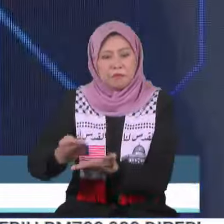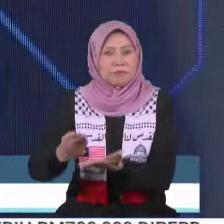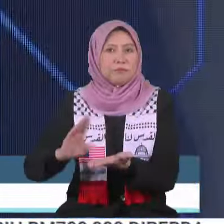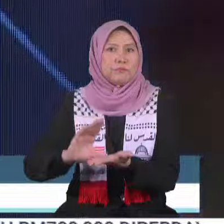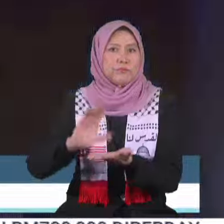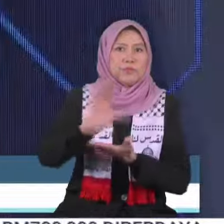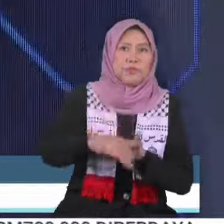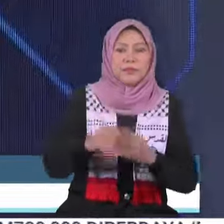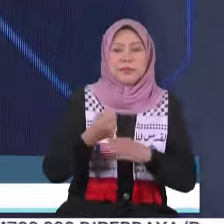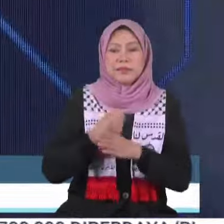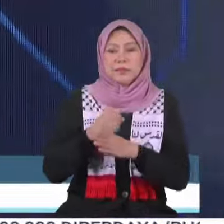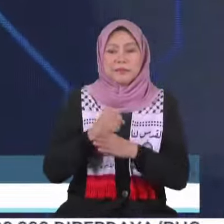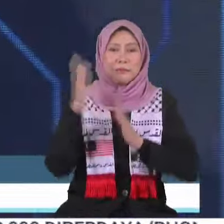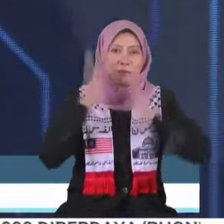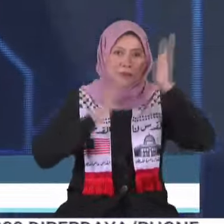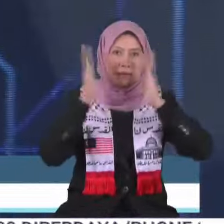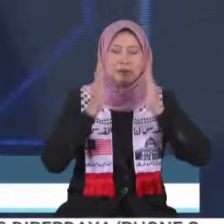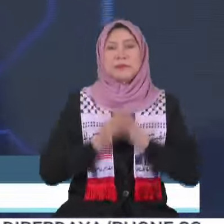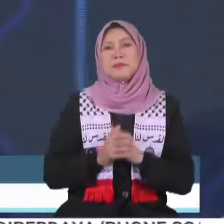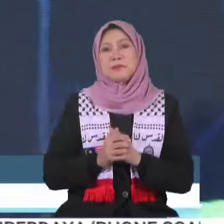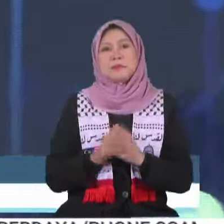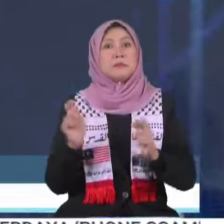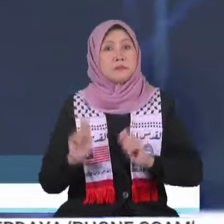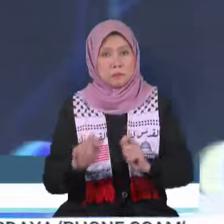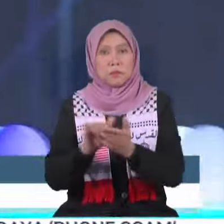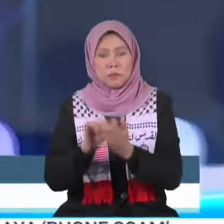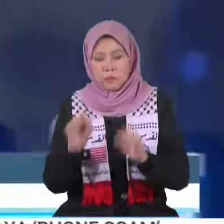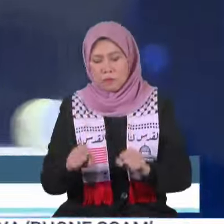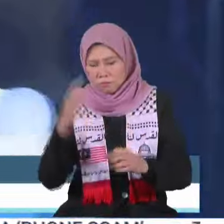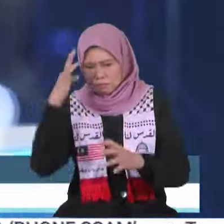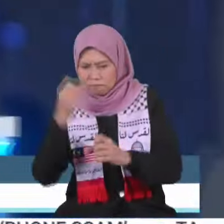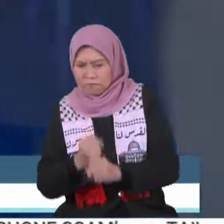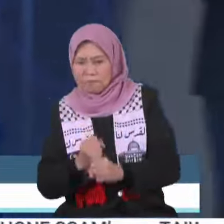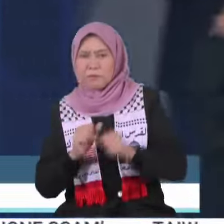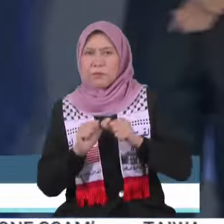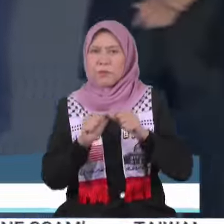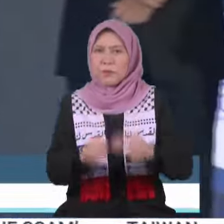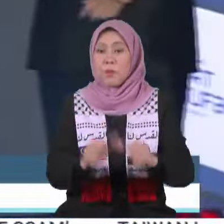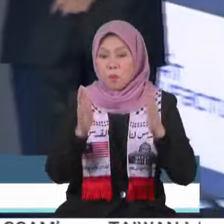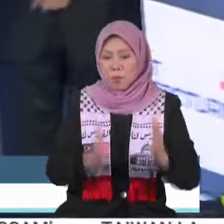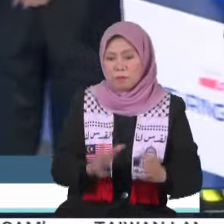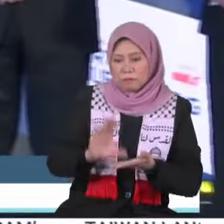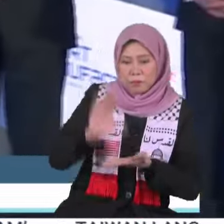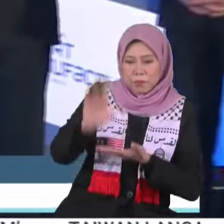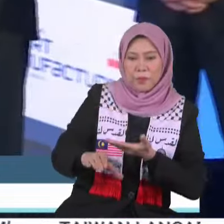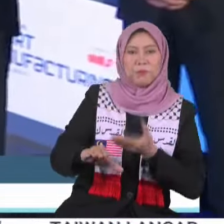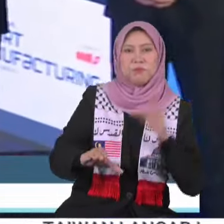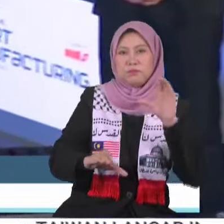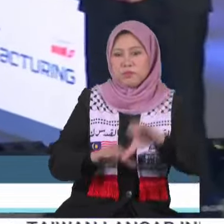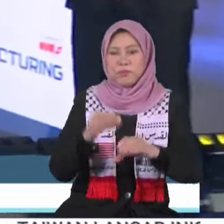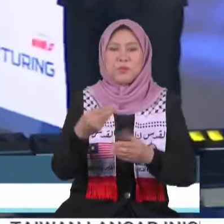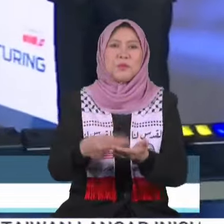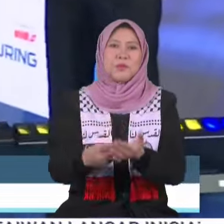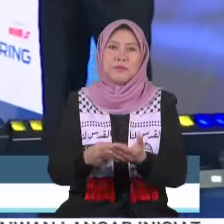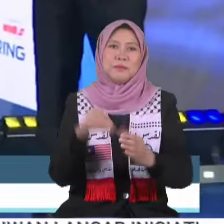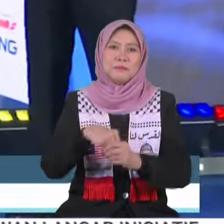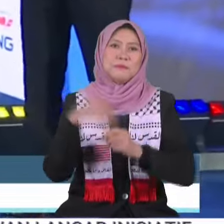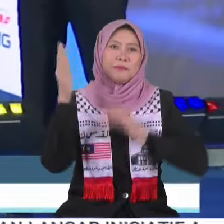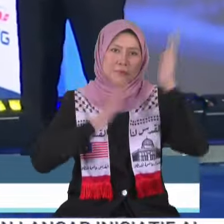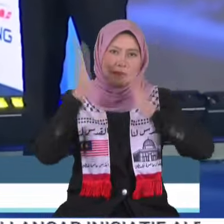dalam pasaran saham Malaysia. Tindakan sedemikian turut memaparkan keyakinan berterusan pelabur terhadap negara ini.